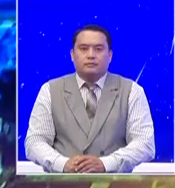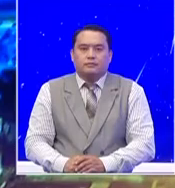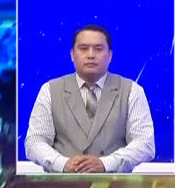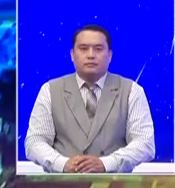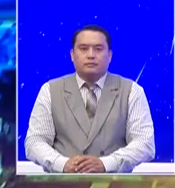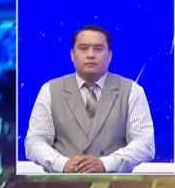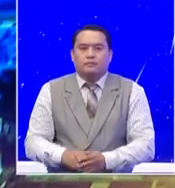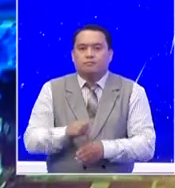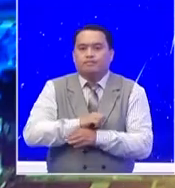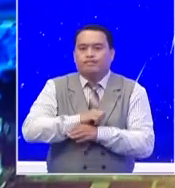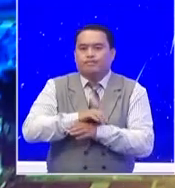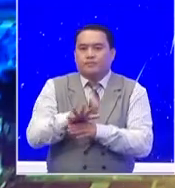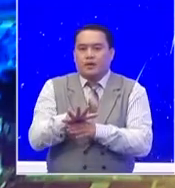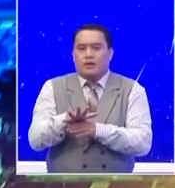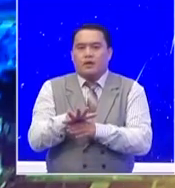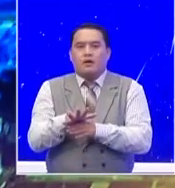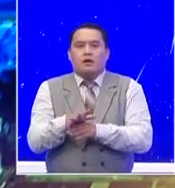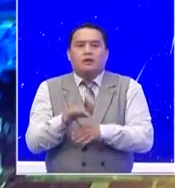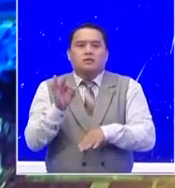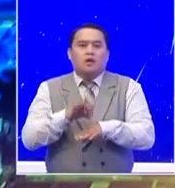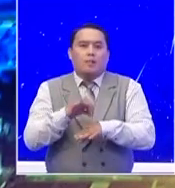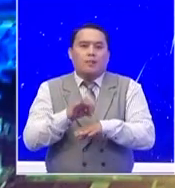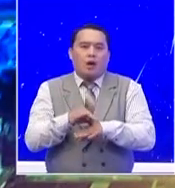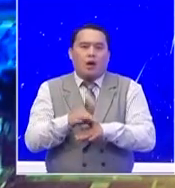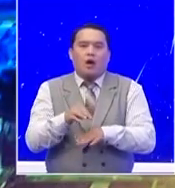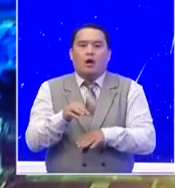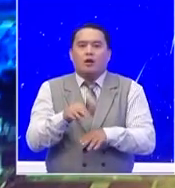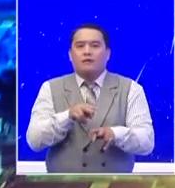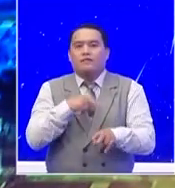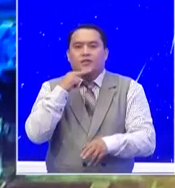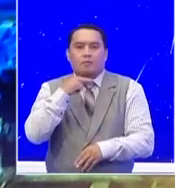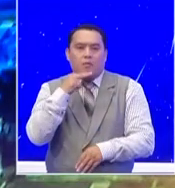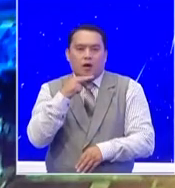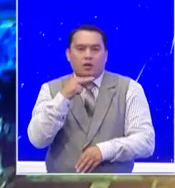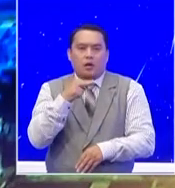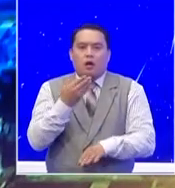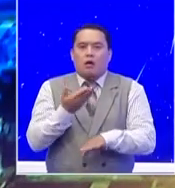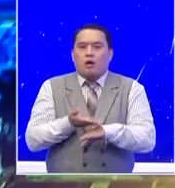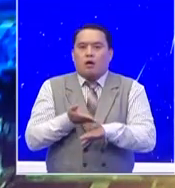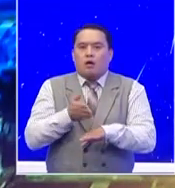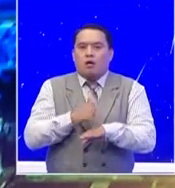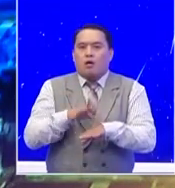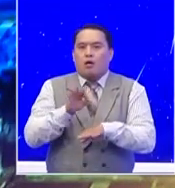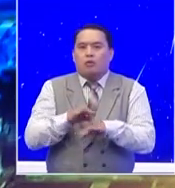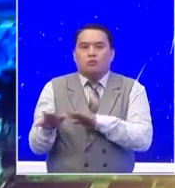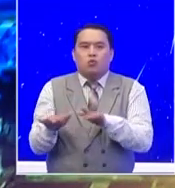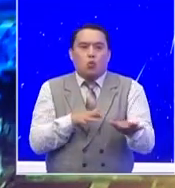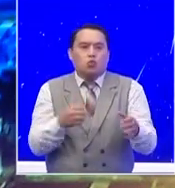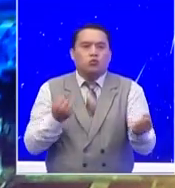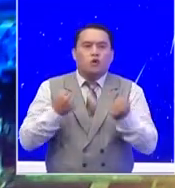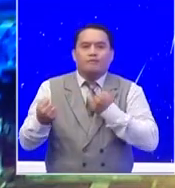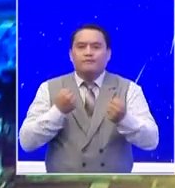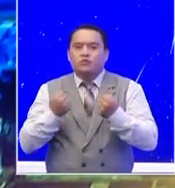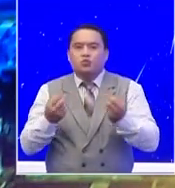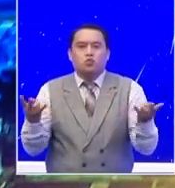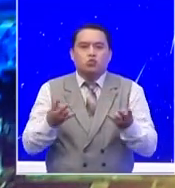Хабарымызды жалғастырамыз. COVID-19 немесе пневмониямен науқастанғандардың назарына. Ауырдым деп жатып қалмай, қимыл қозғалысты көбейту керек.